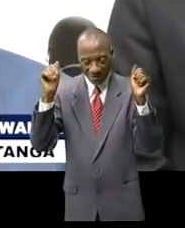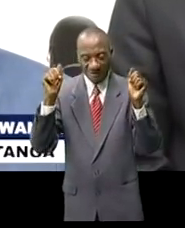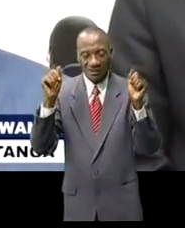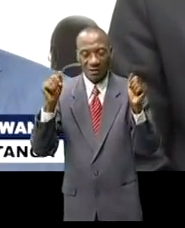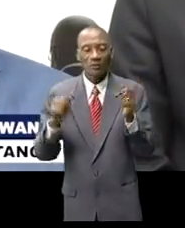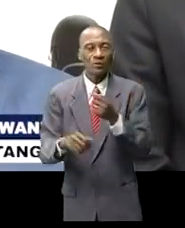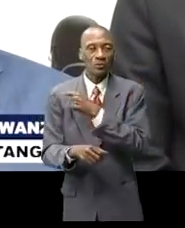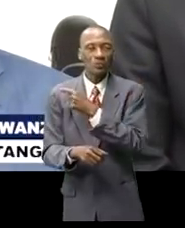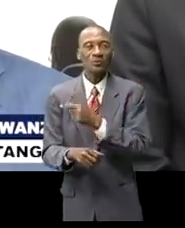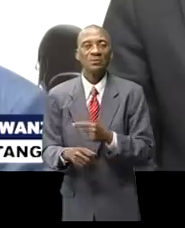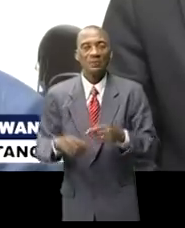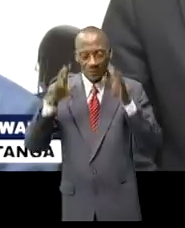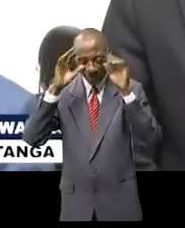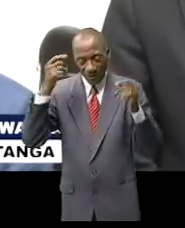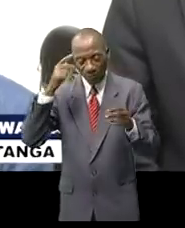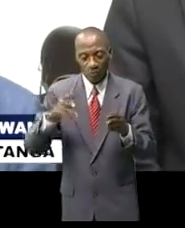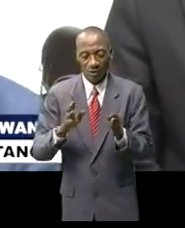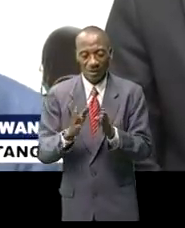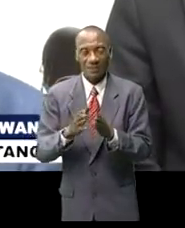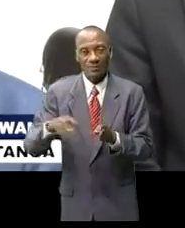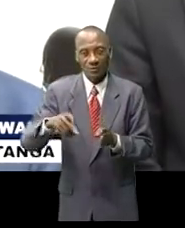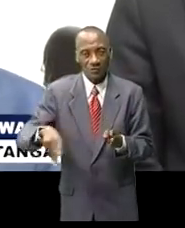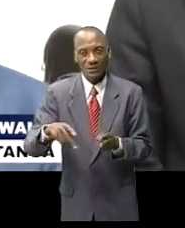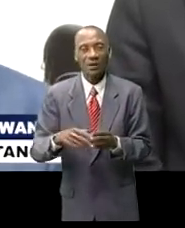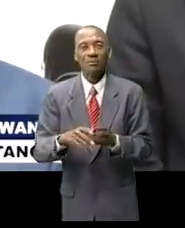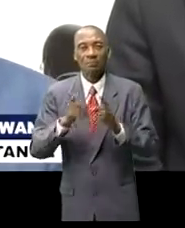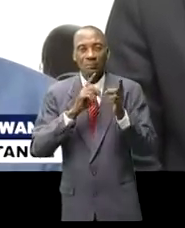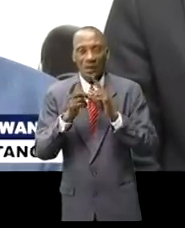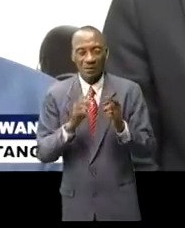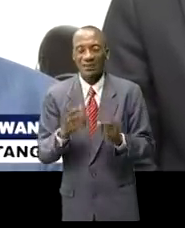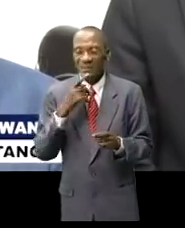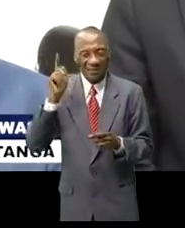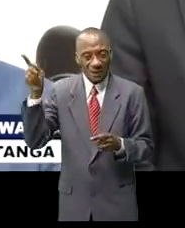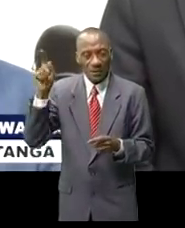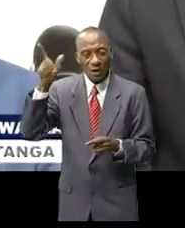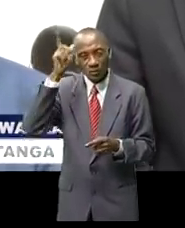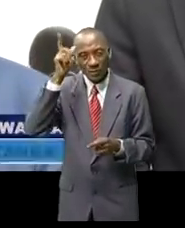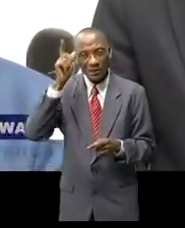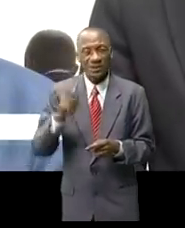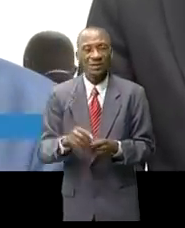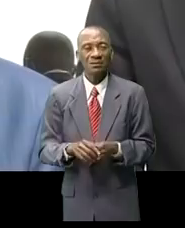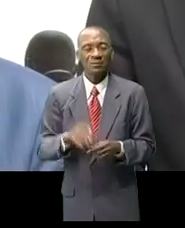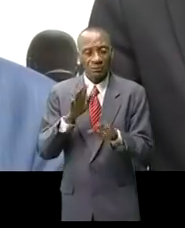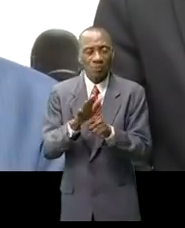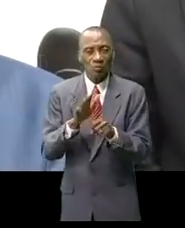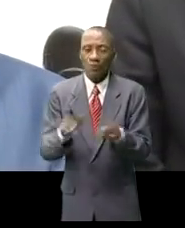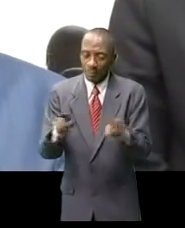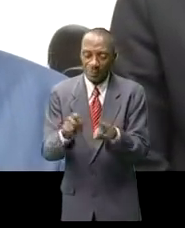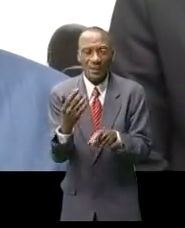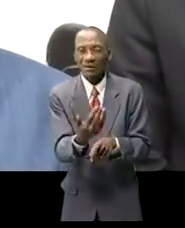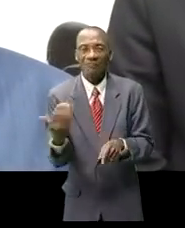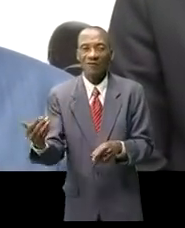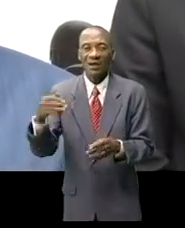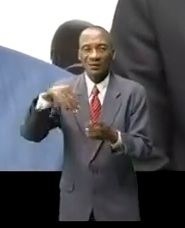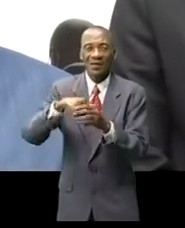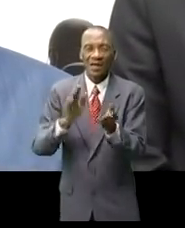moi, d'une école Bellevue, se sont aussi mobilisés, m'ont amené une somme d'argent pour envoyer